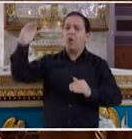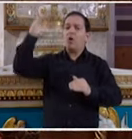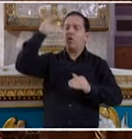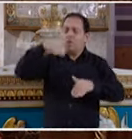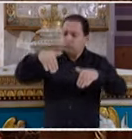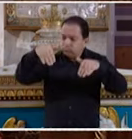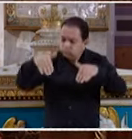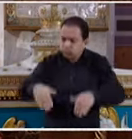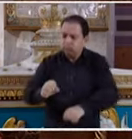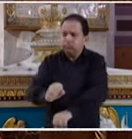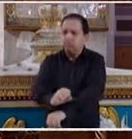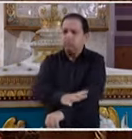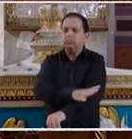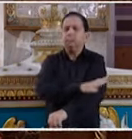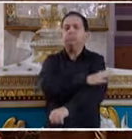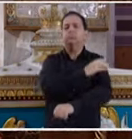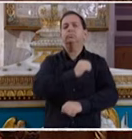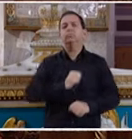Κύριο.